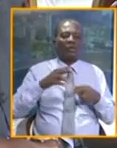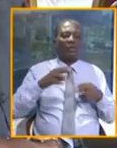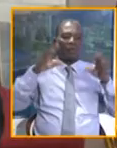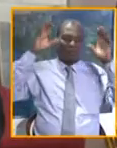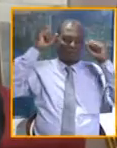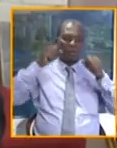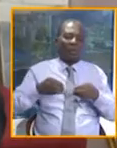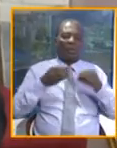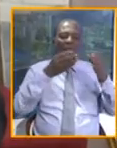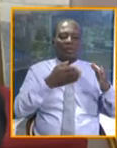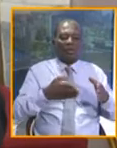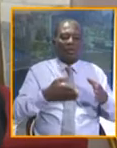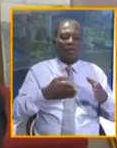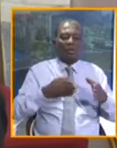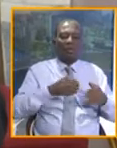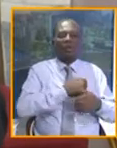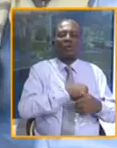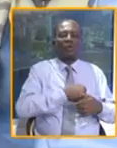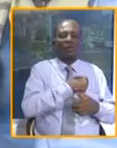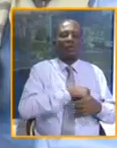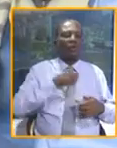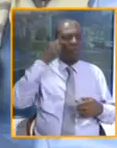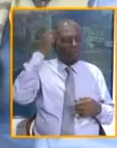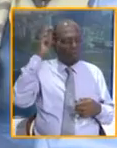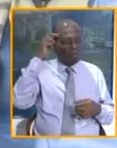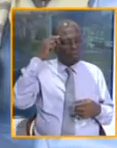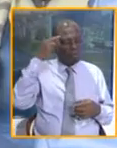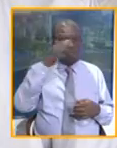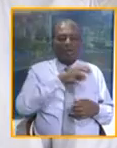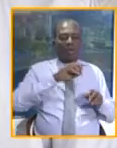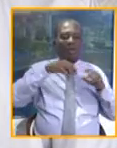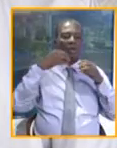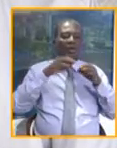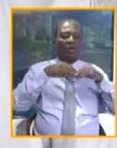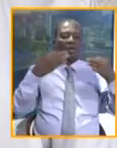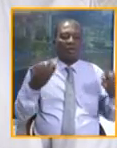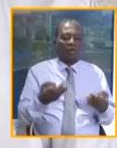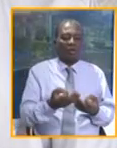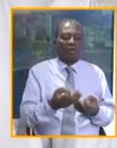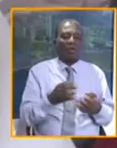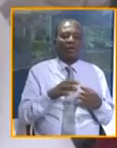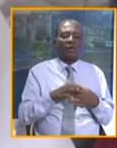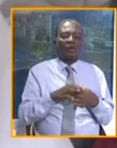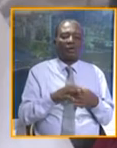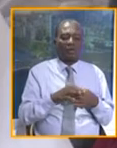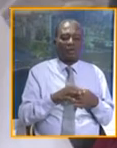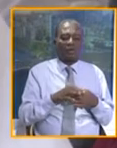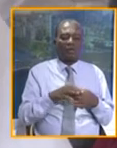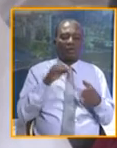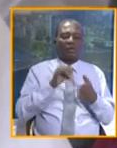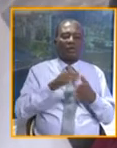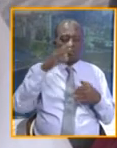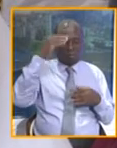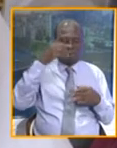la compassion du gouvernement à la communauté musulmane et à la famille biologique du cher Aïma Traoré